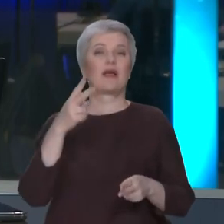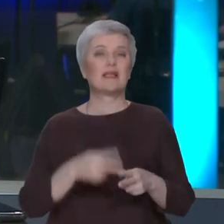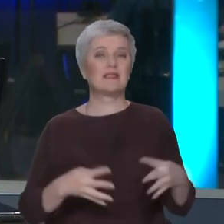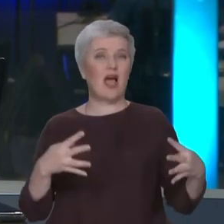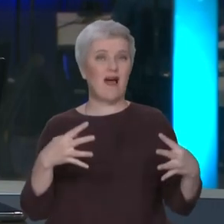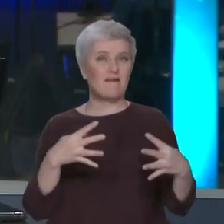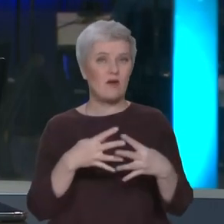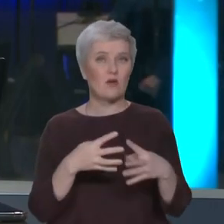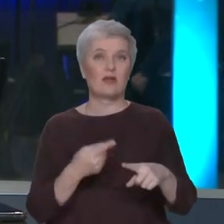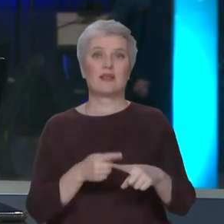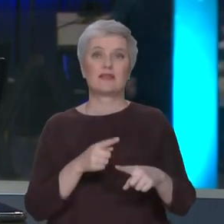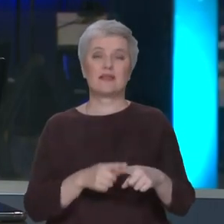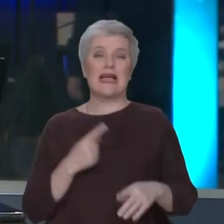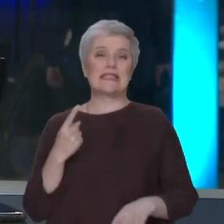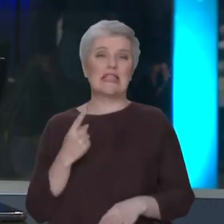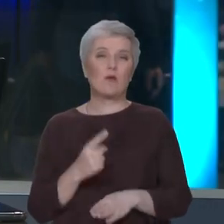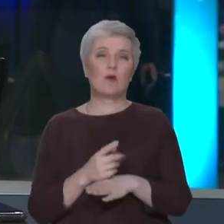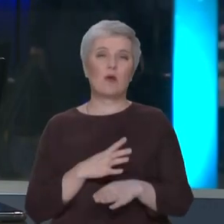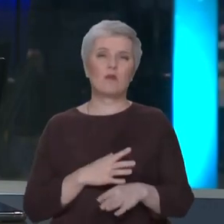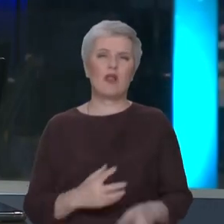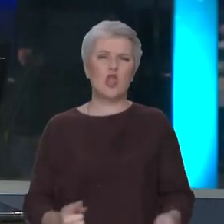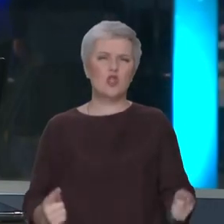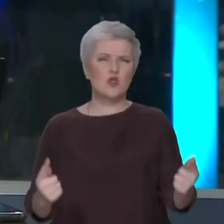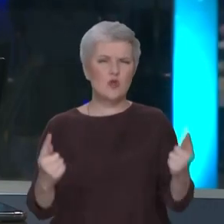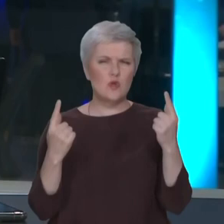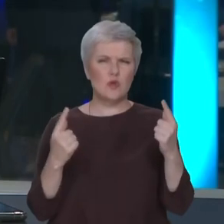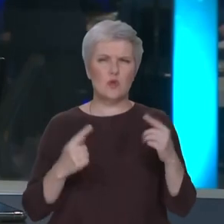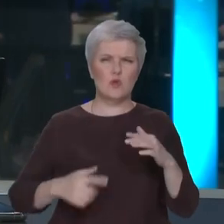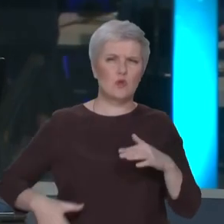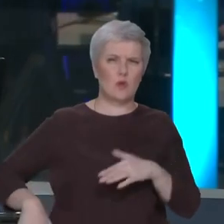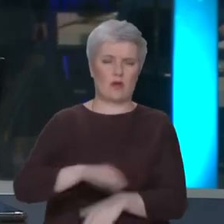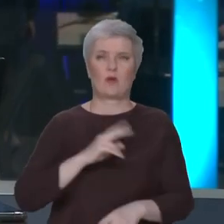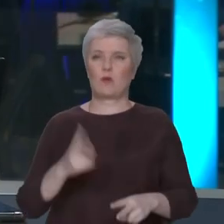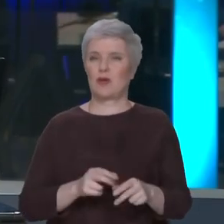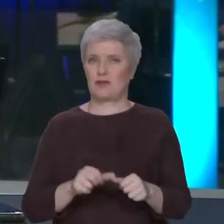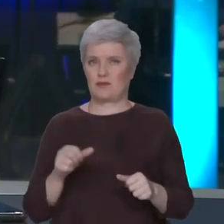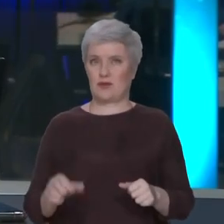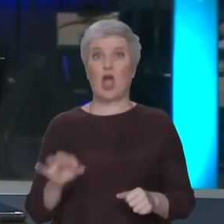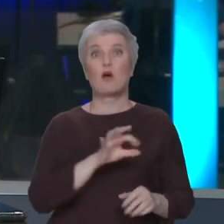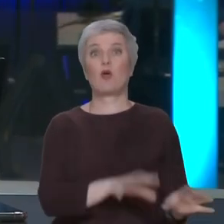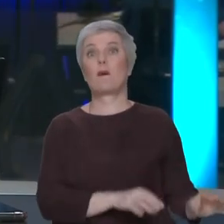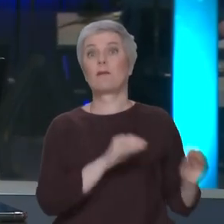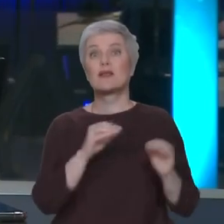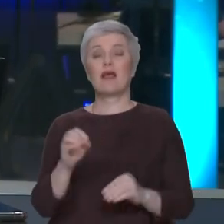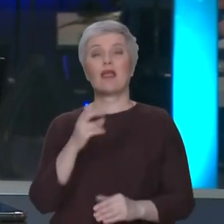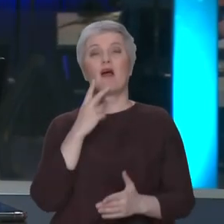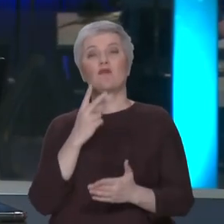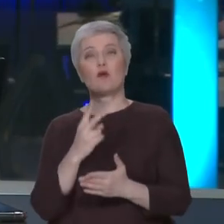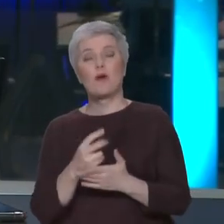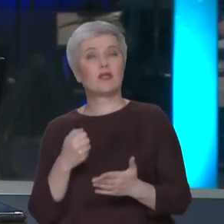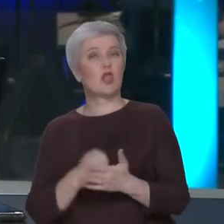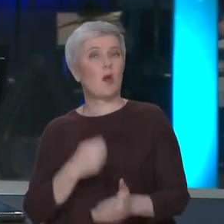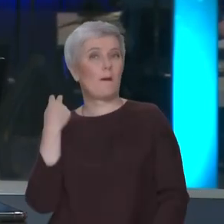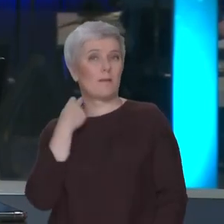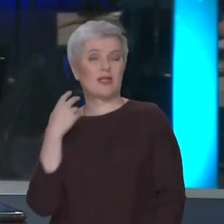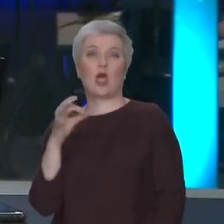Ну і крім того, про українське громадянство для росіян, опозиціонерів, про перенесення Євробачення до Британії, а ще про будинок